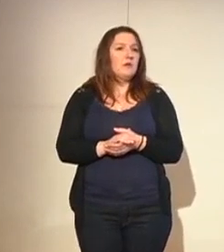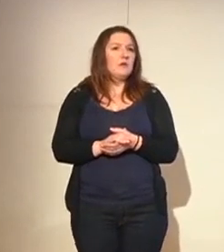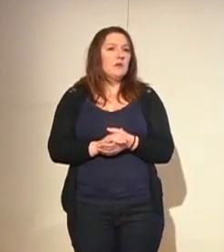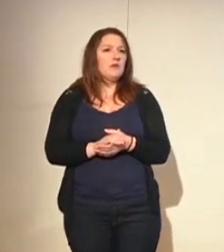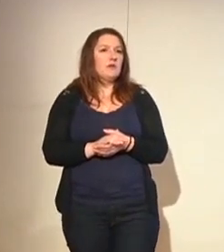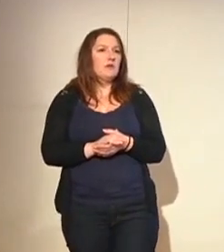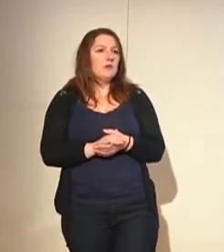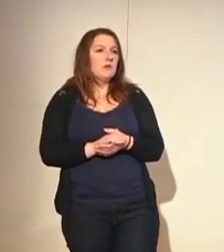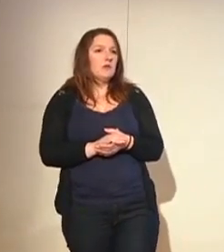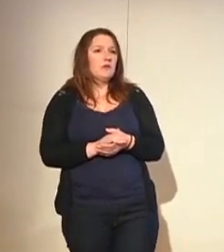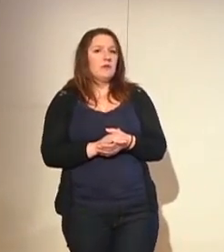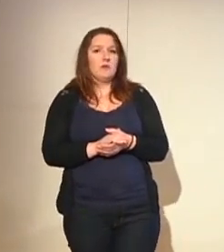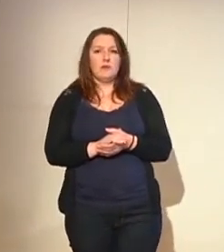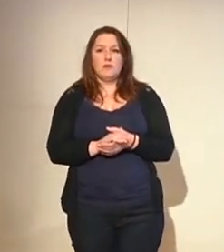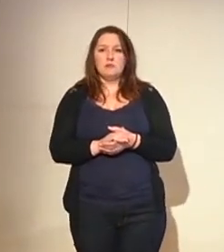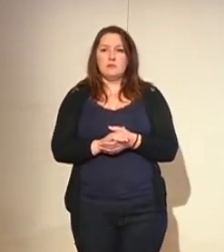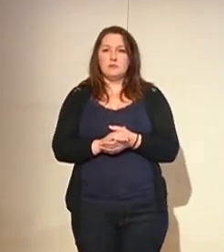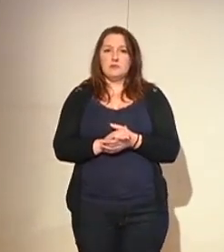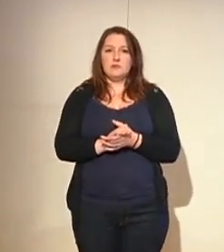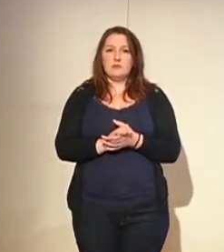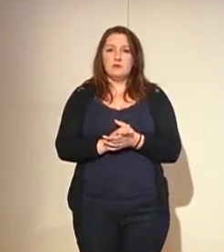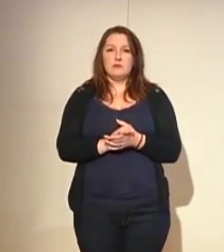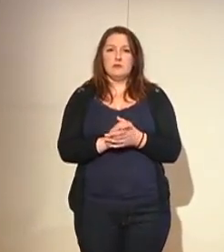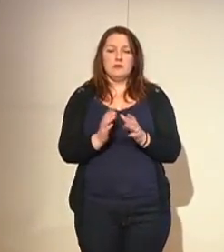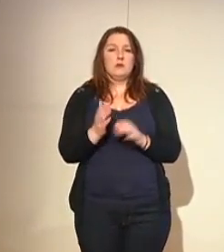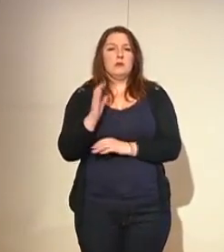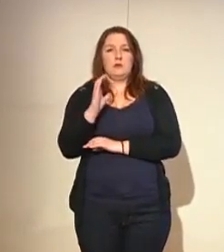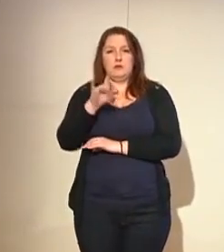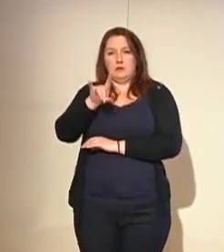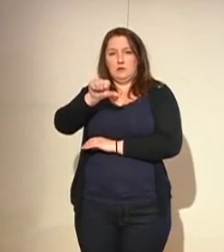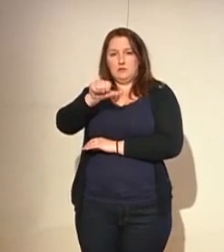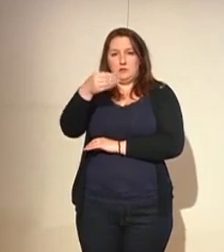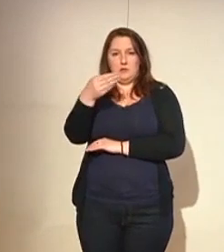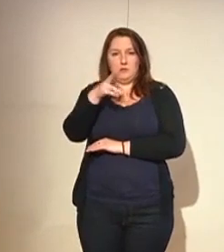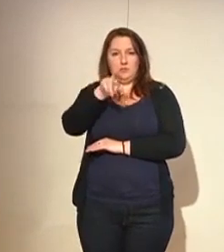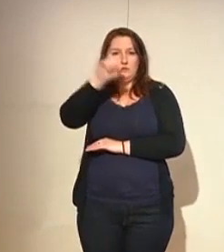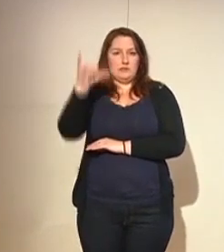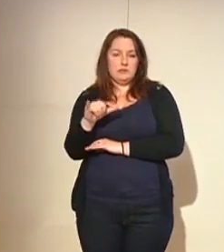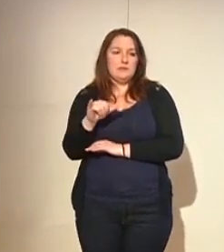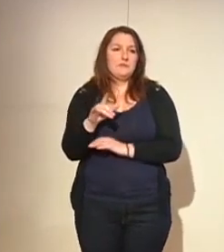explication puisque c'est la résultante de notre demande encore une